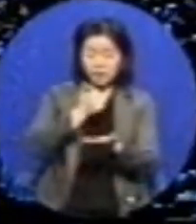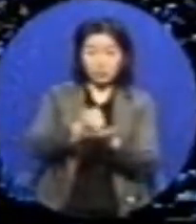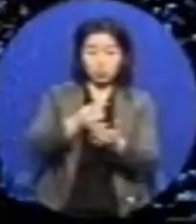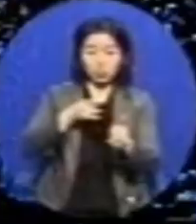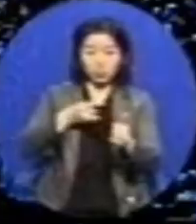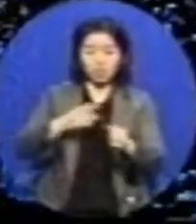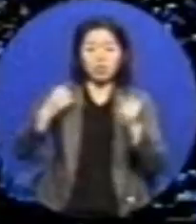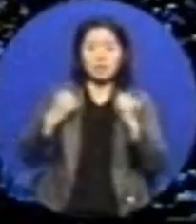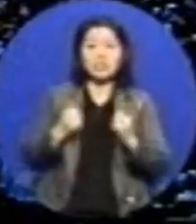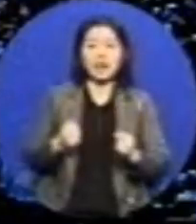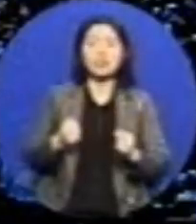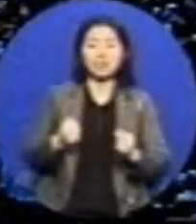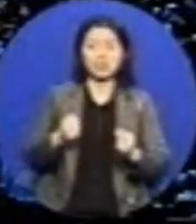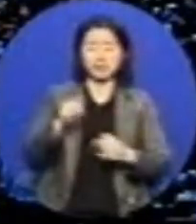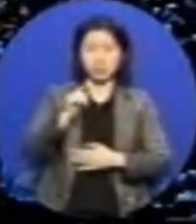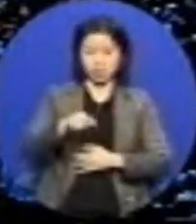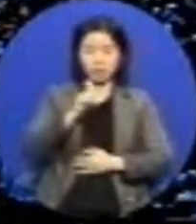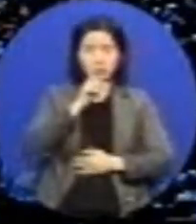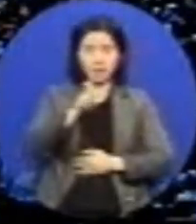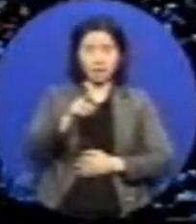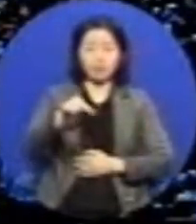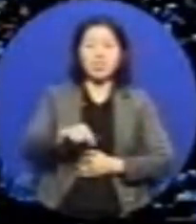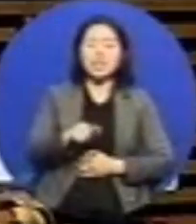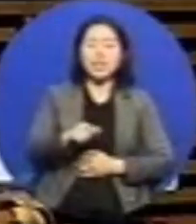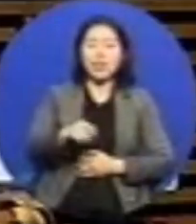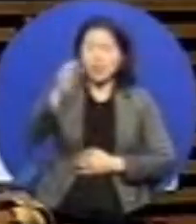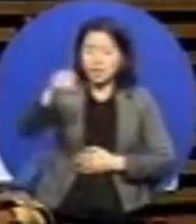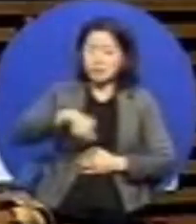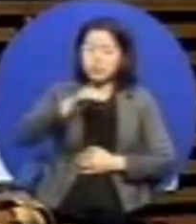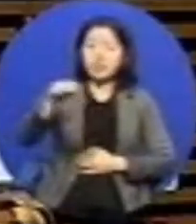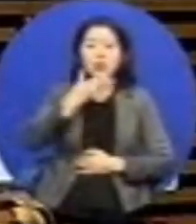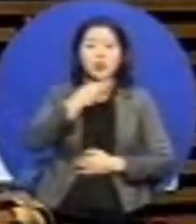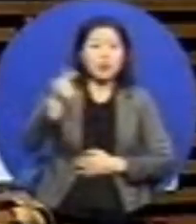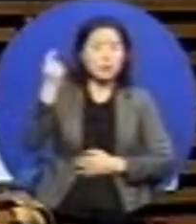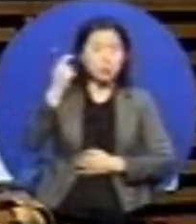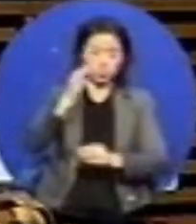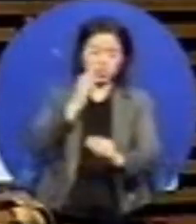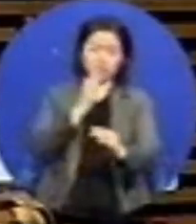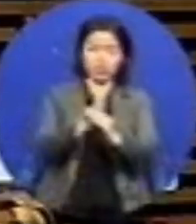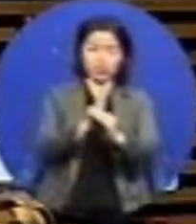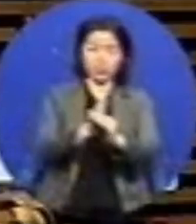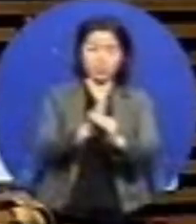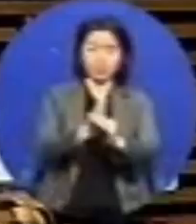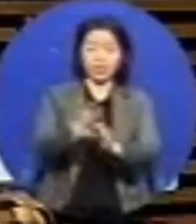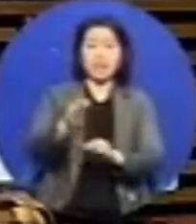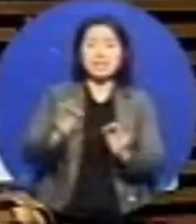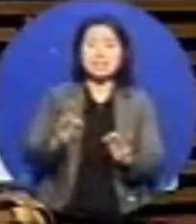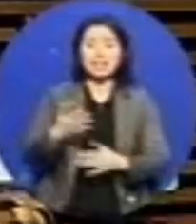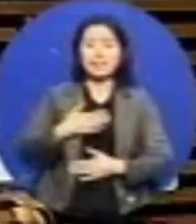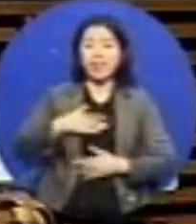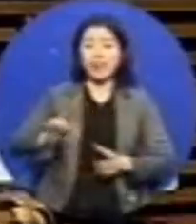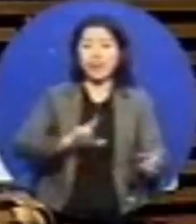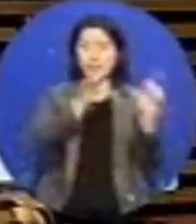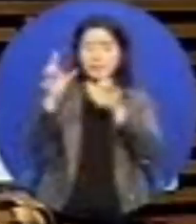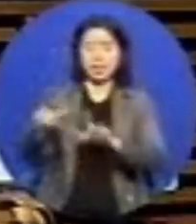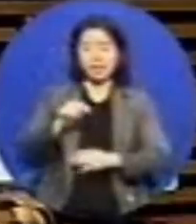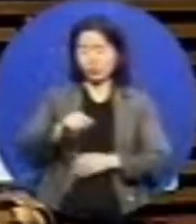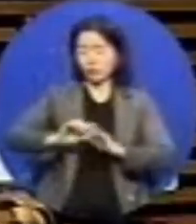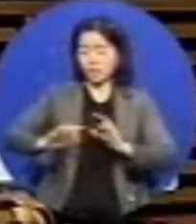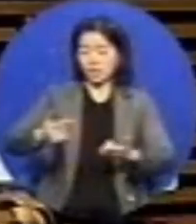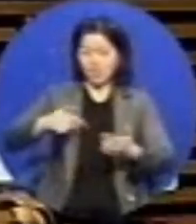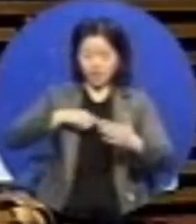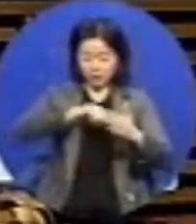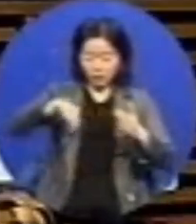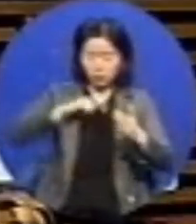것이라 이것이 십자가 복음의 핵심입니다 이제는 내가 사는 것이 아니고 내 안에 그리스도가 사시는